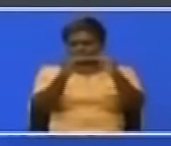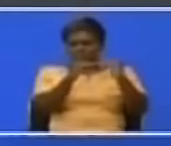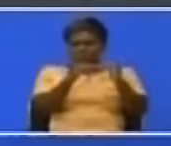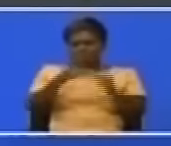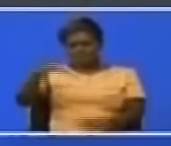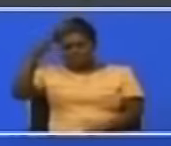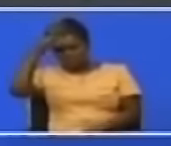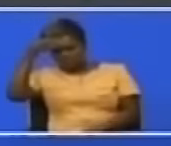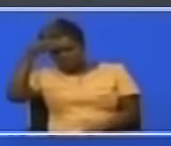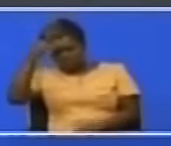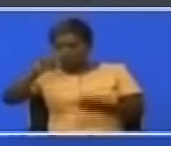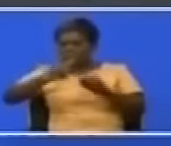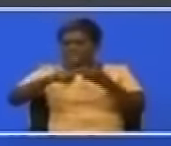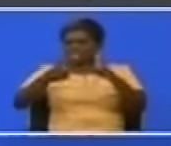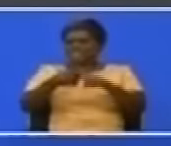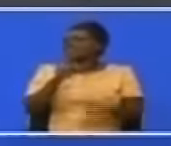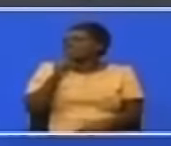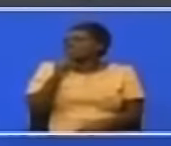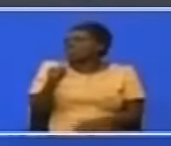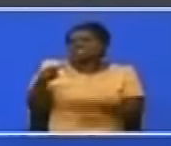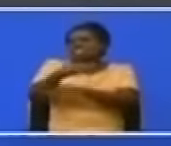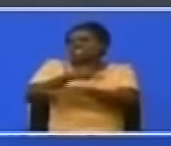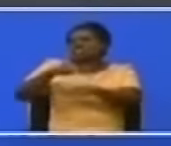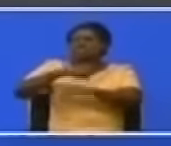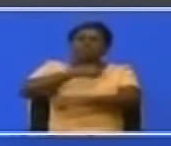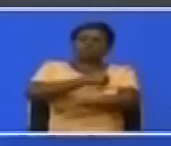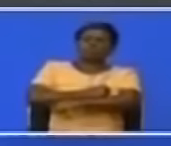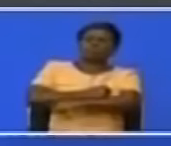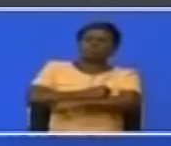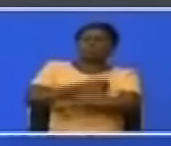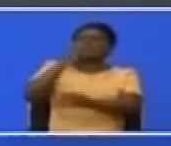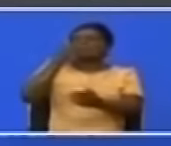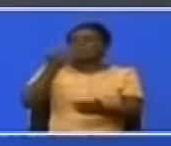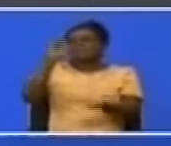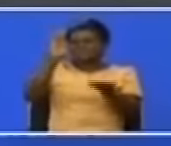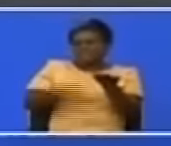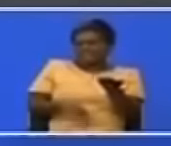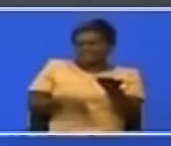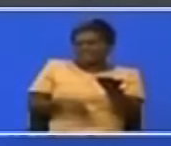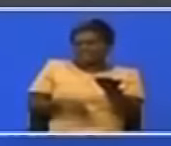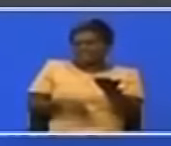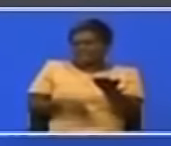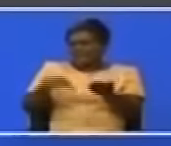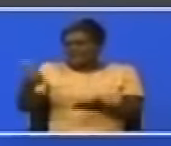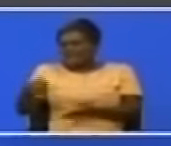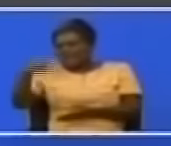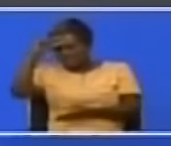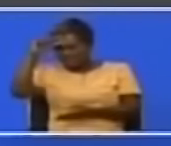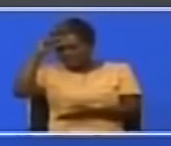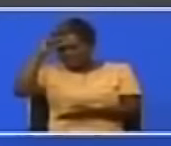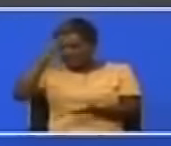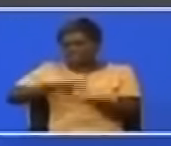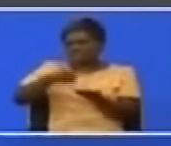wa elimu, ili kusiwe kwamba kuna shule ya kitaifa ambayo ni bora zaidi, ambayo serikali